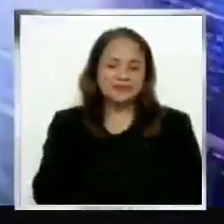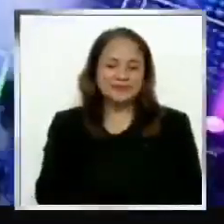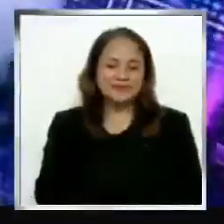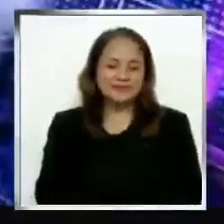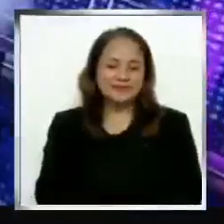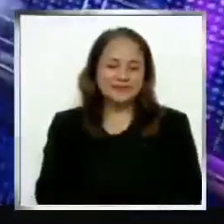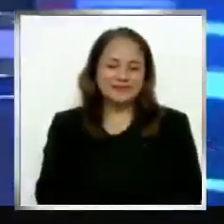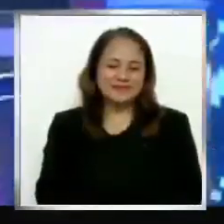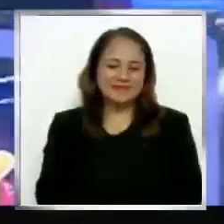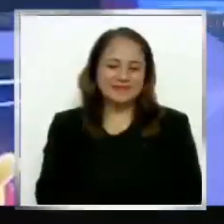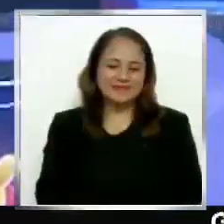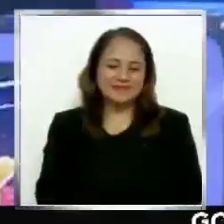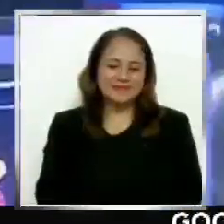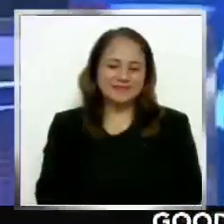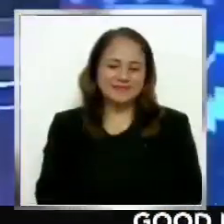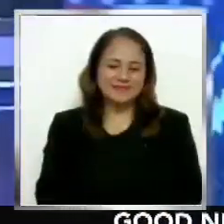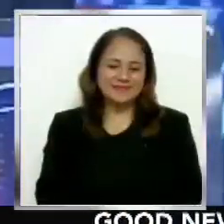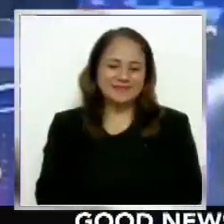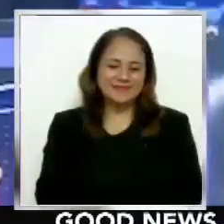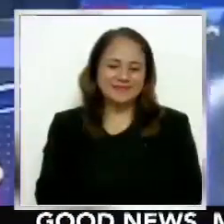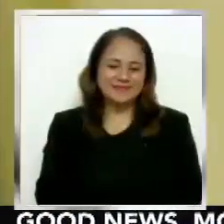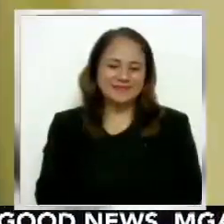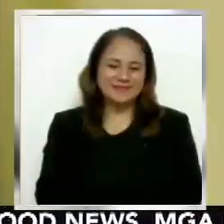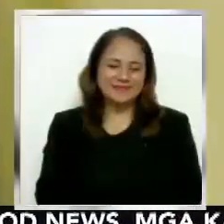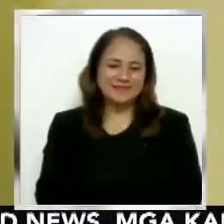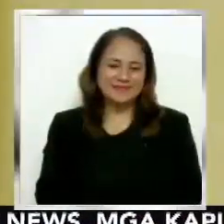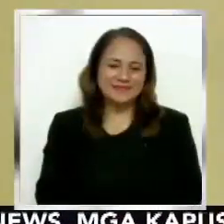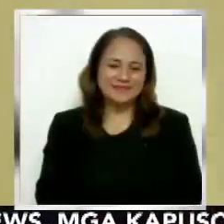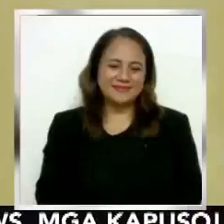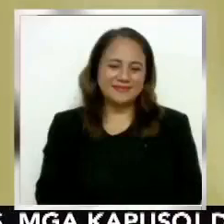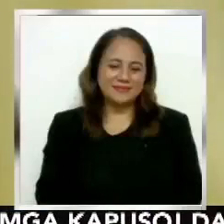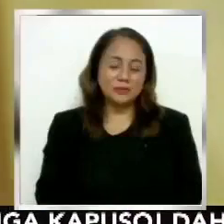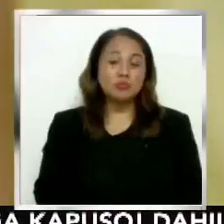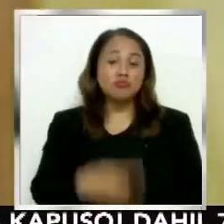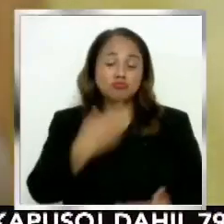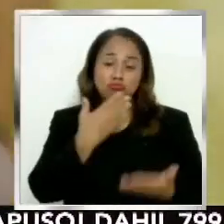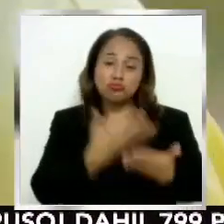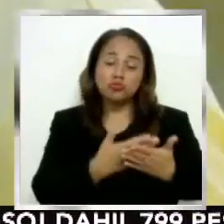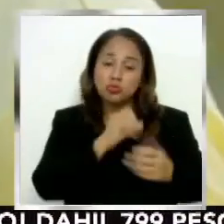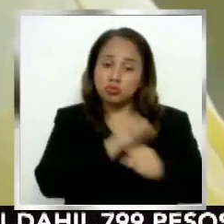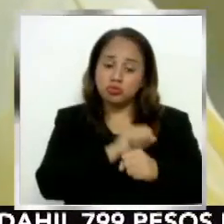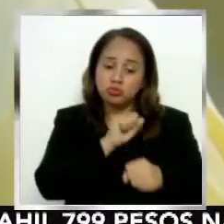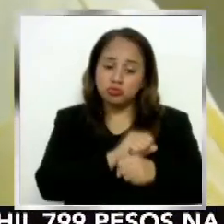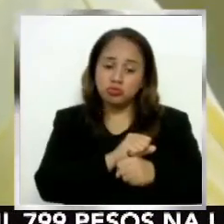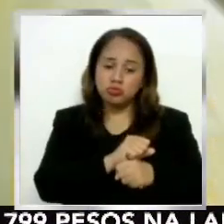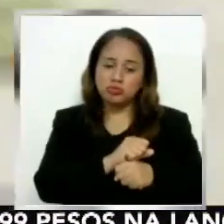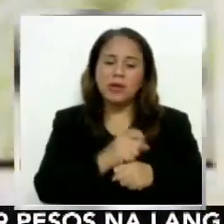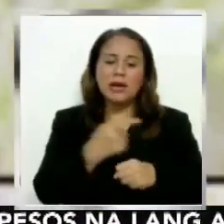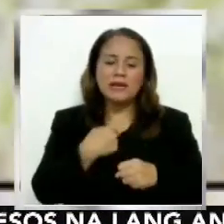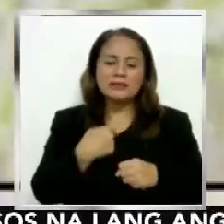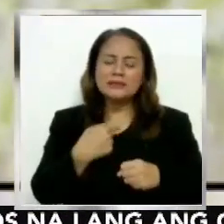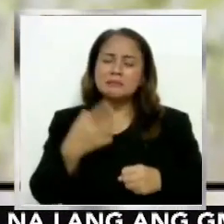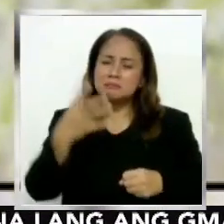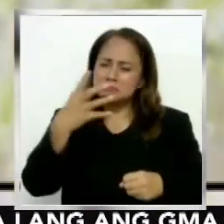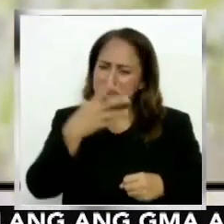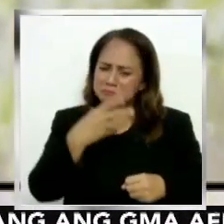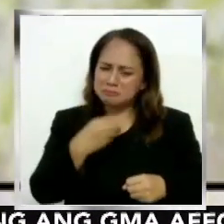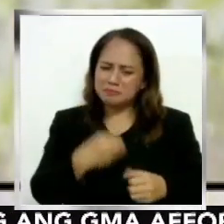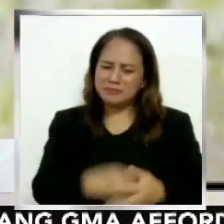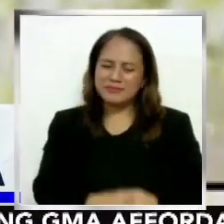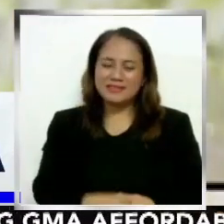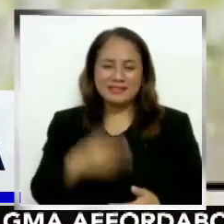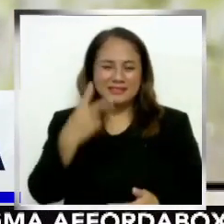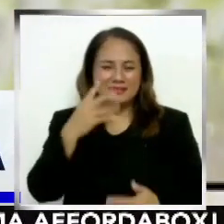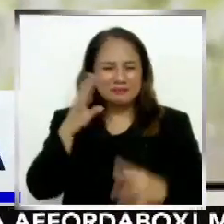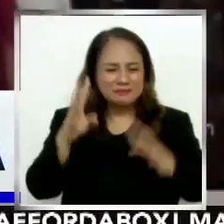Magandang hapon po sa inyo, magandang hapon. Magandang career. Kunting renovation lang yan, ganda na yan. Kunting renovation. Kinumpleto mo ang